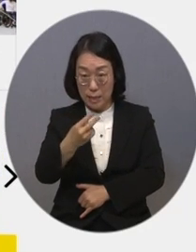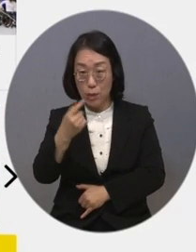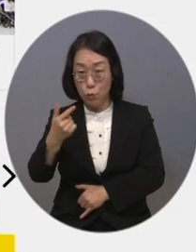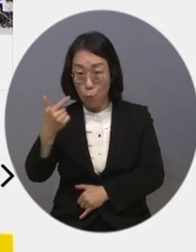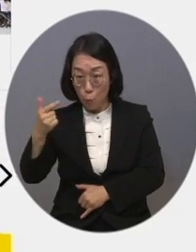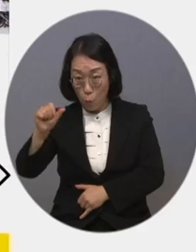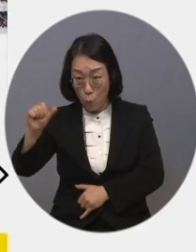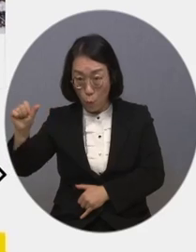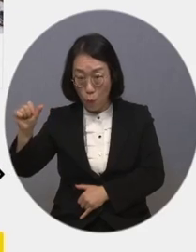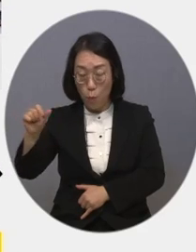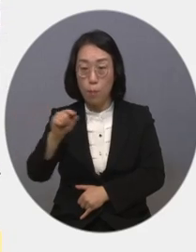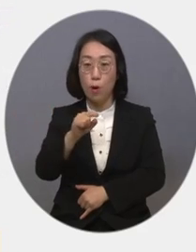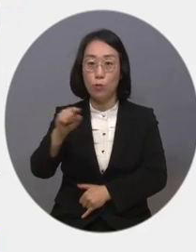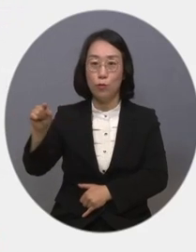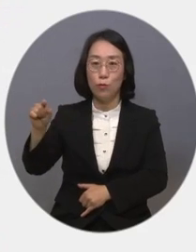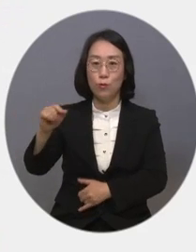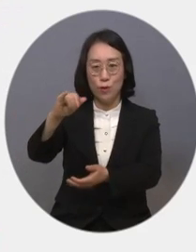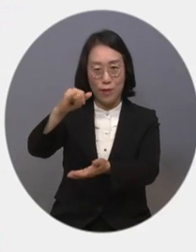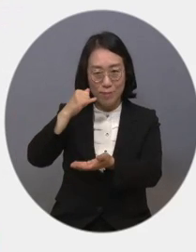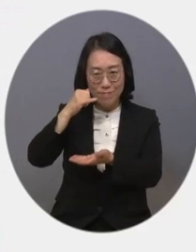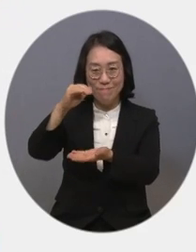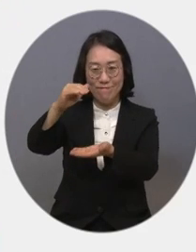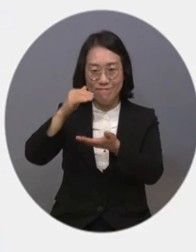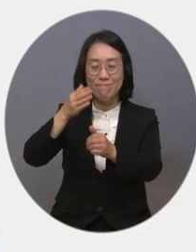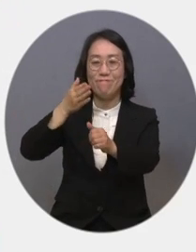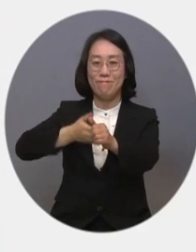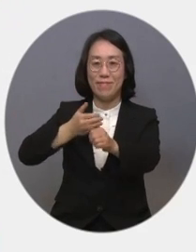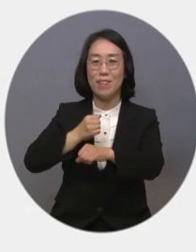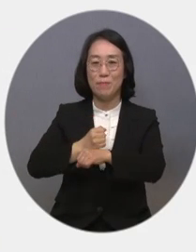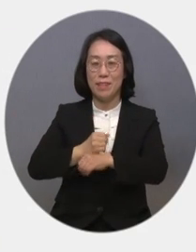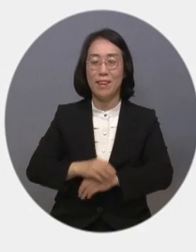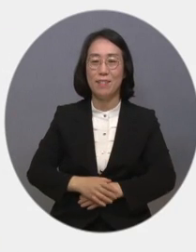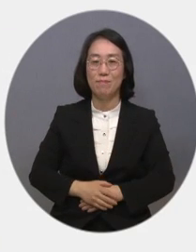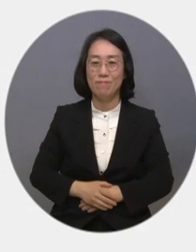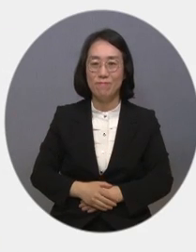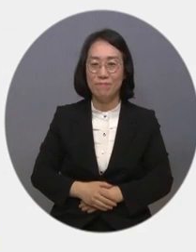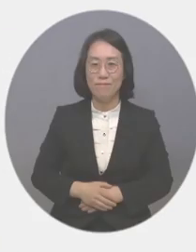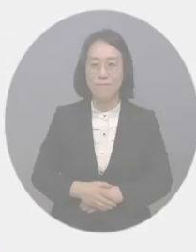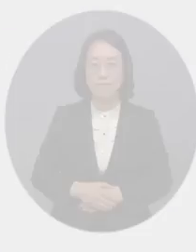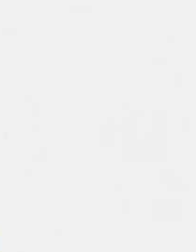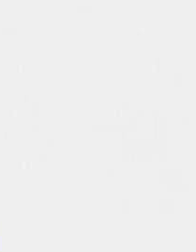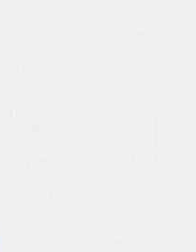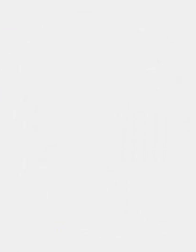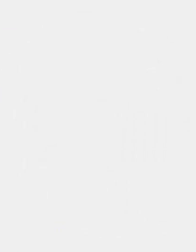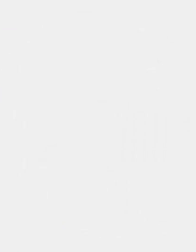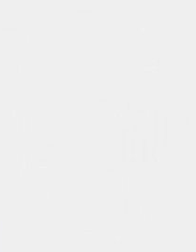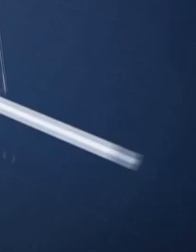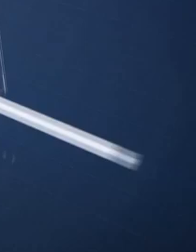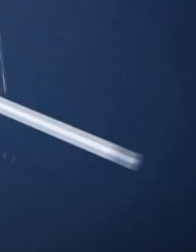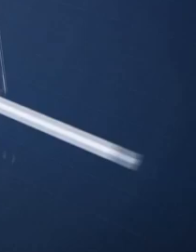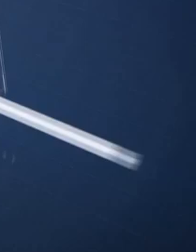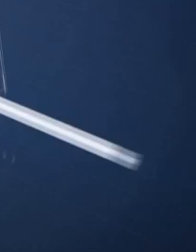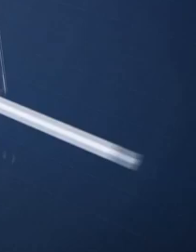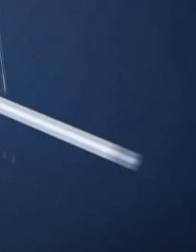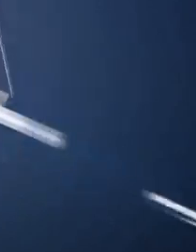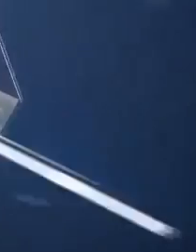전화번호 02-2655-9519로 많은 제보 바랍니다.